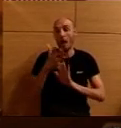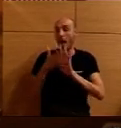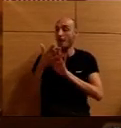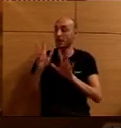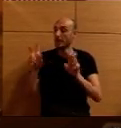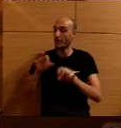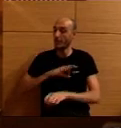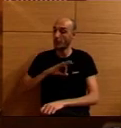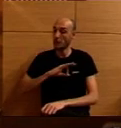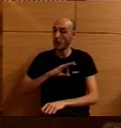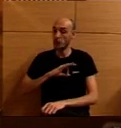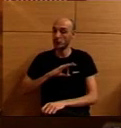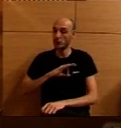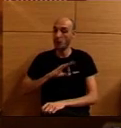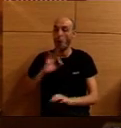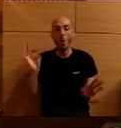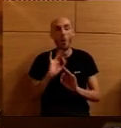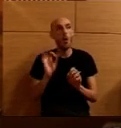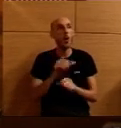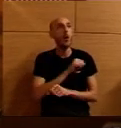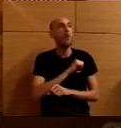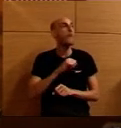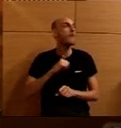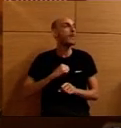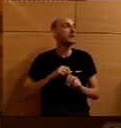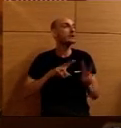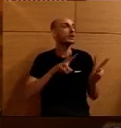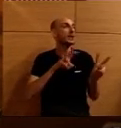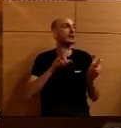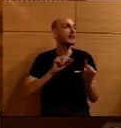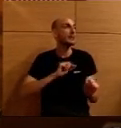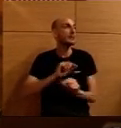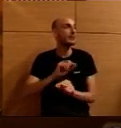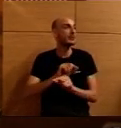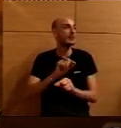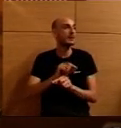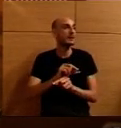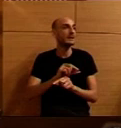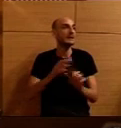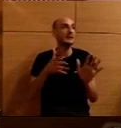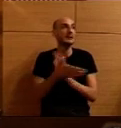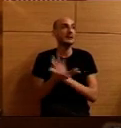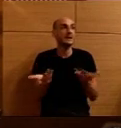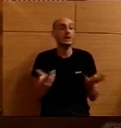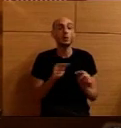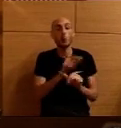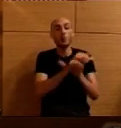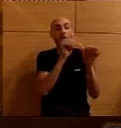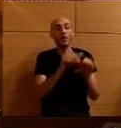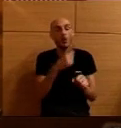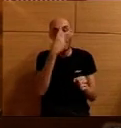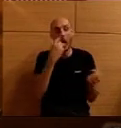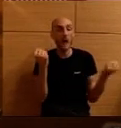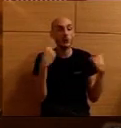diputació i una altra cosa és ficar-se en el personal en cada un. I si vostè pensa que això és la seva manera